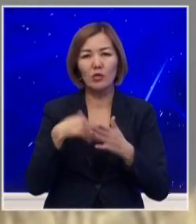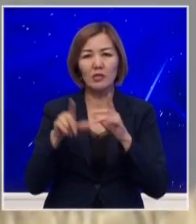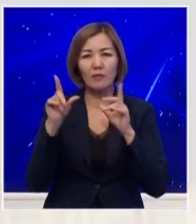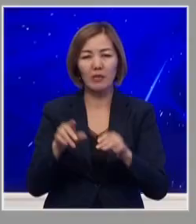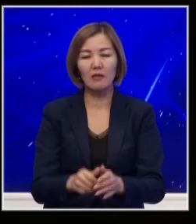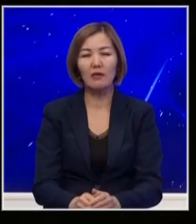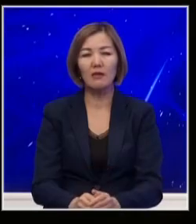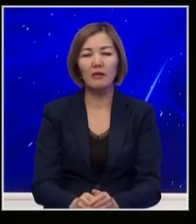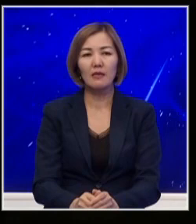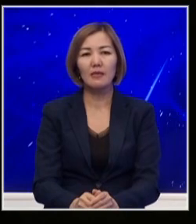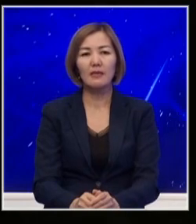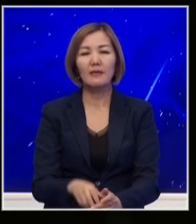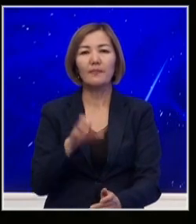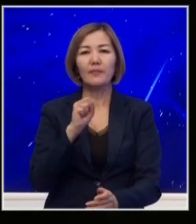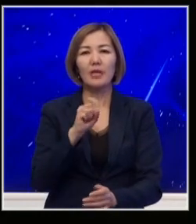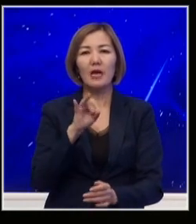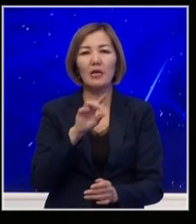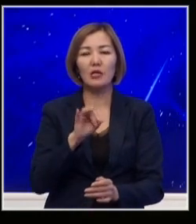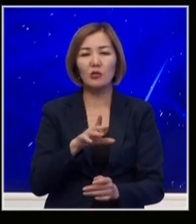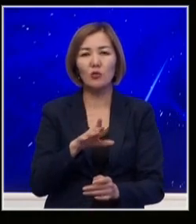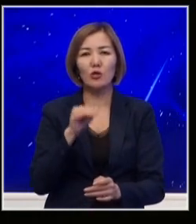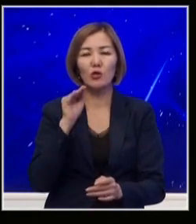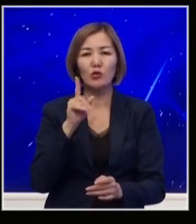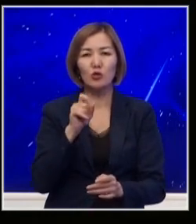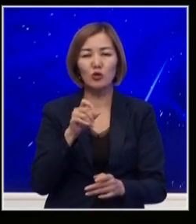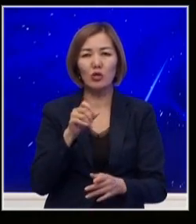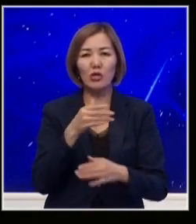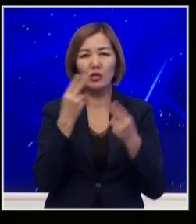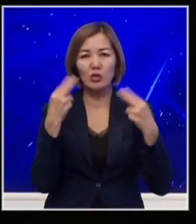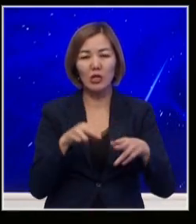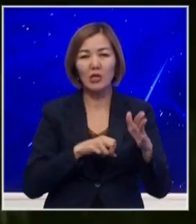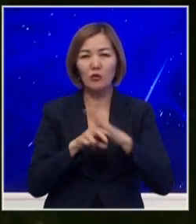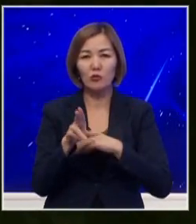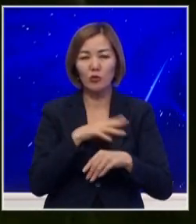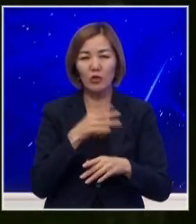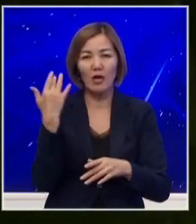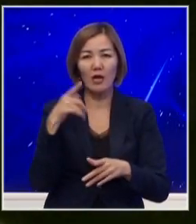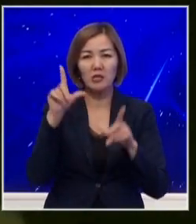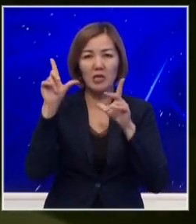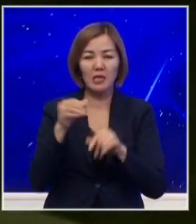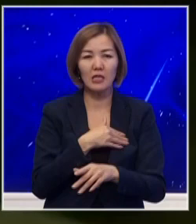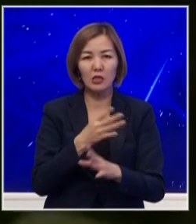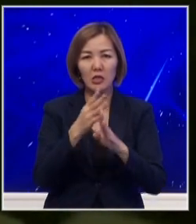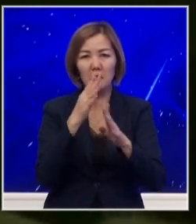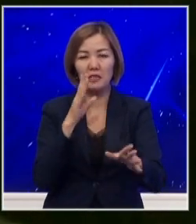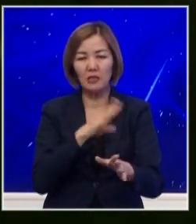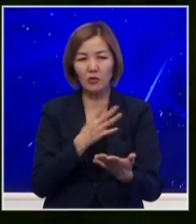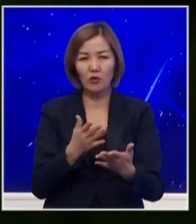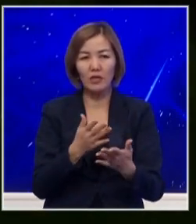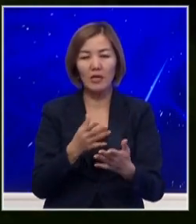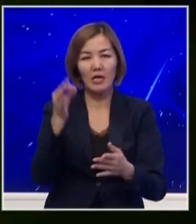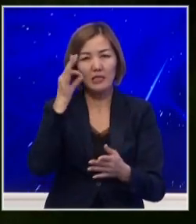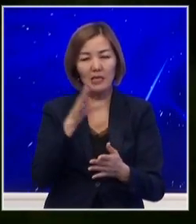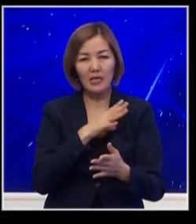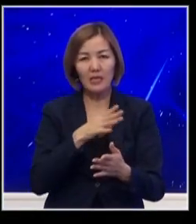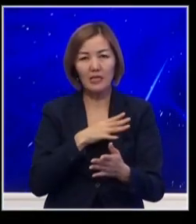кетті. Аризона штатында жүздеген мигранттар түнде шекарадан өтуде. Онда АҚШ-қа көшкісі келетіндер ұзын сонар кезекке тұрған. Естеріңізге